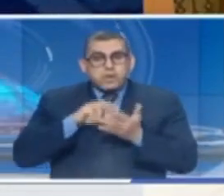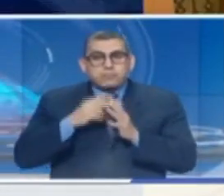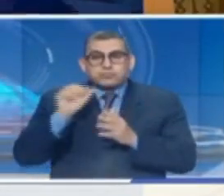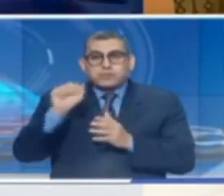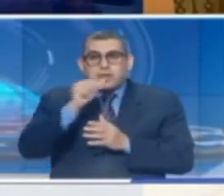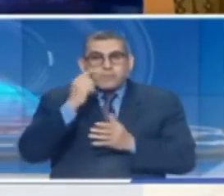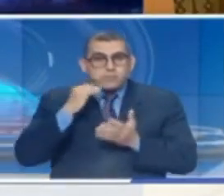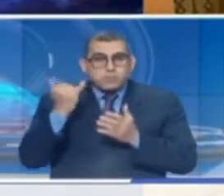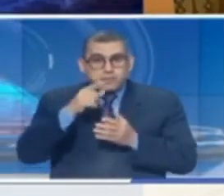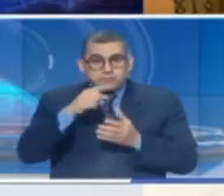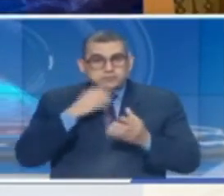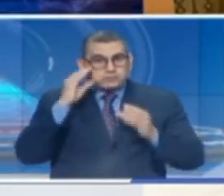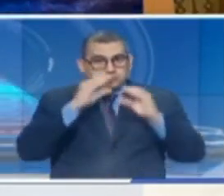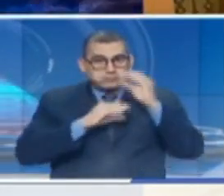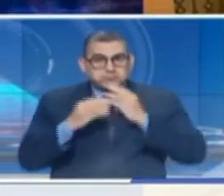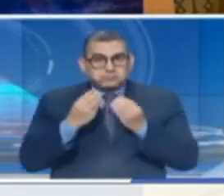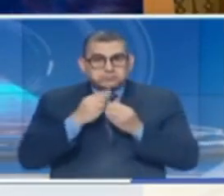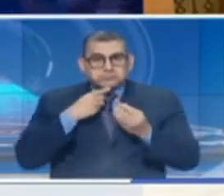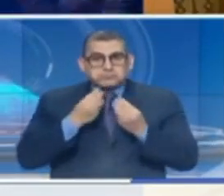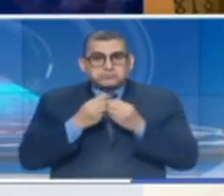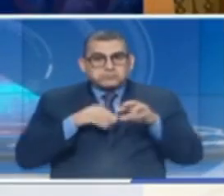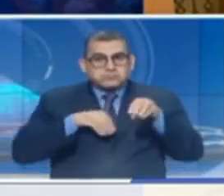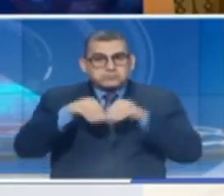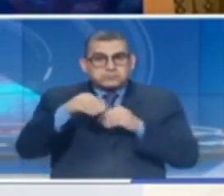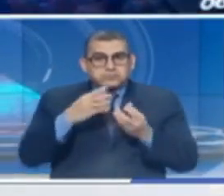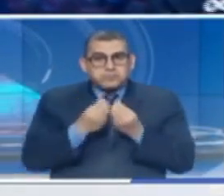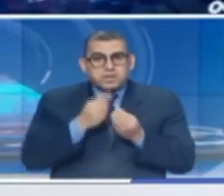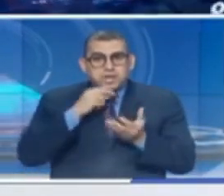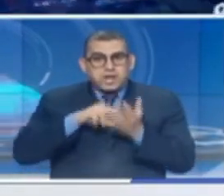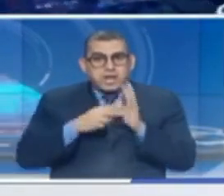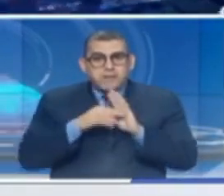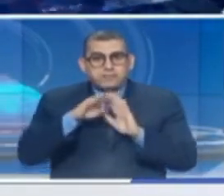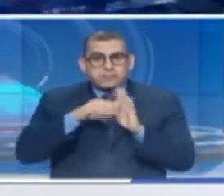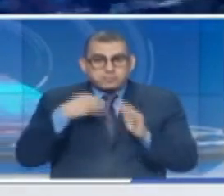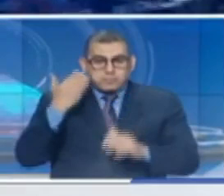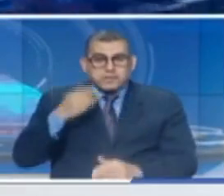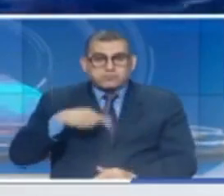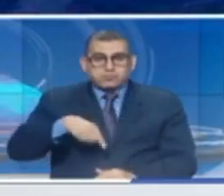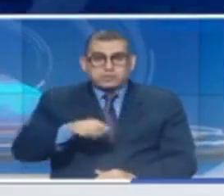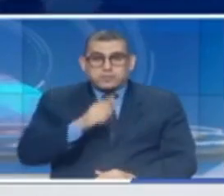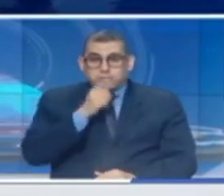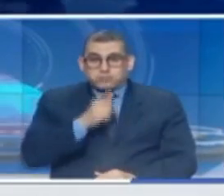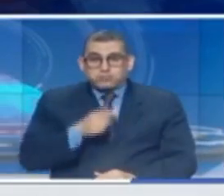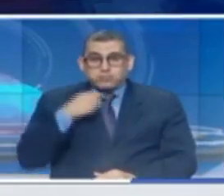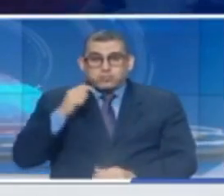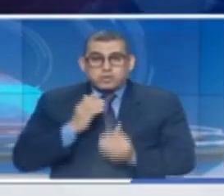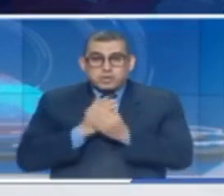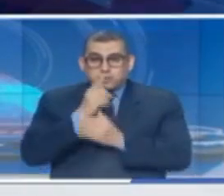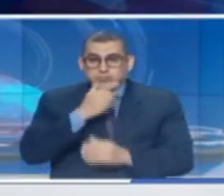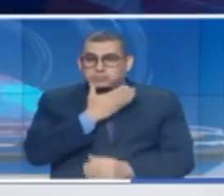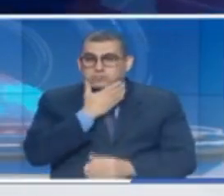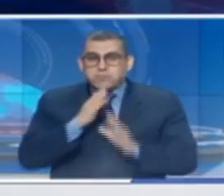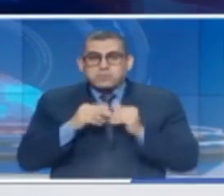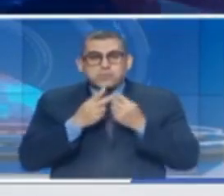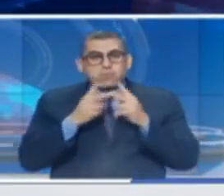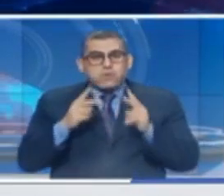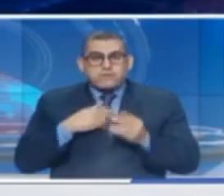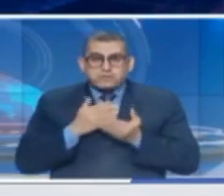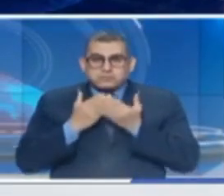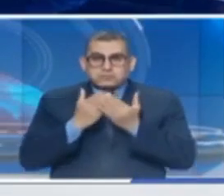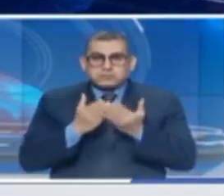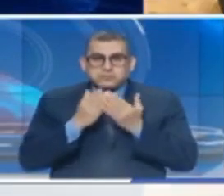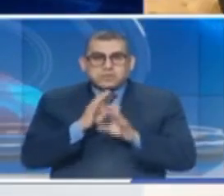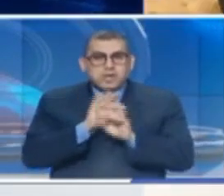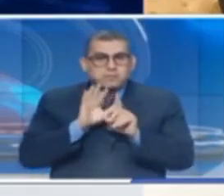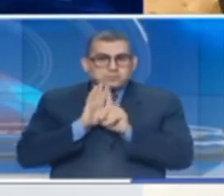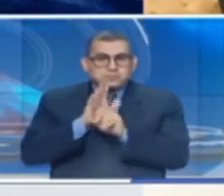المشترك واوجه تعزيز التشاور والتنسيق بين الجانبين خلال المرحله المقبله. هذا واكد شكري استعداد مصر تقديم كل اشكال